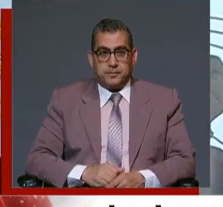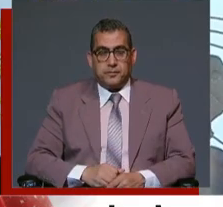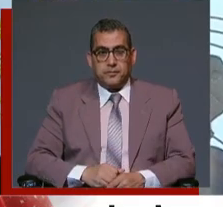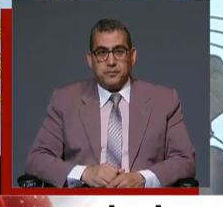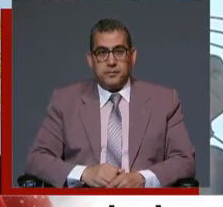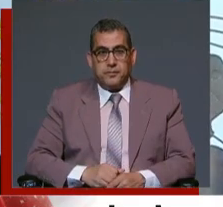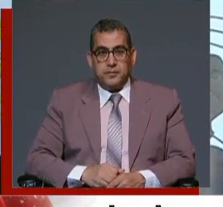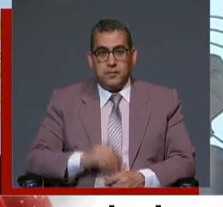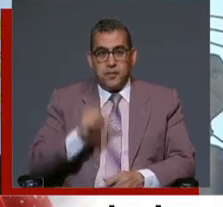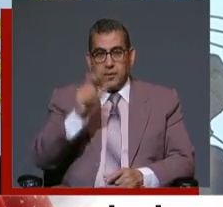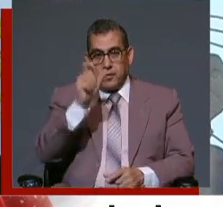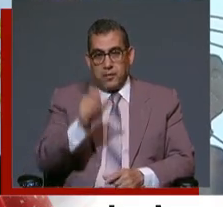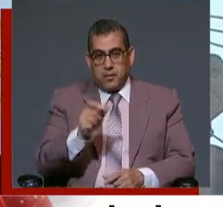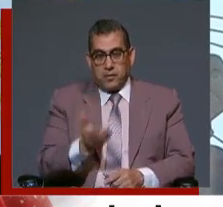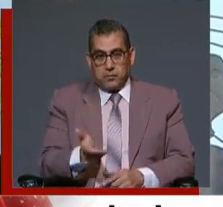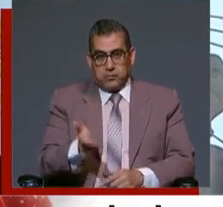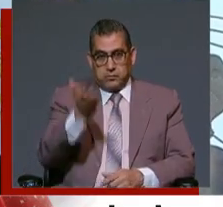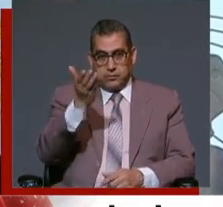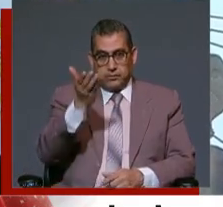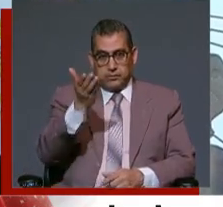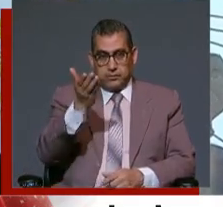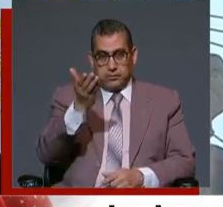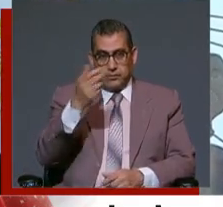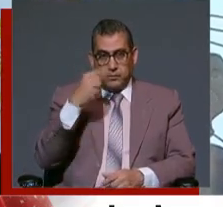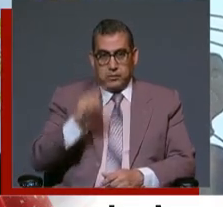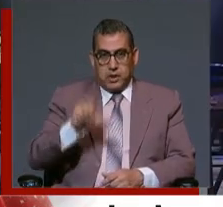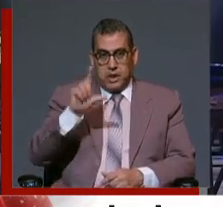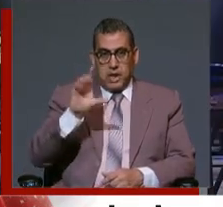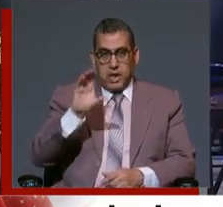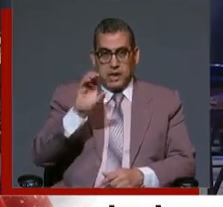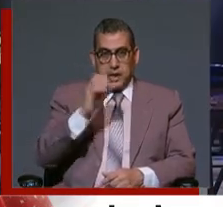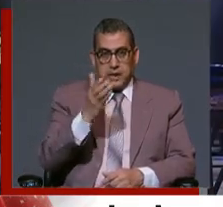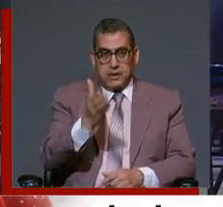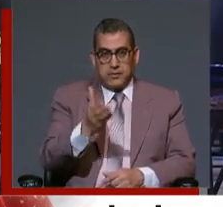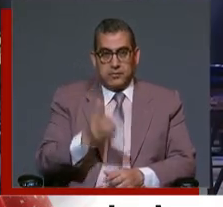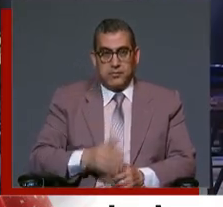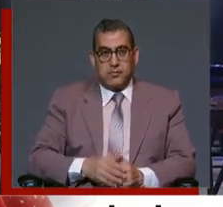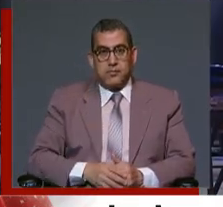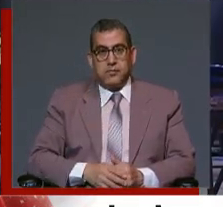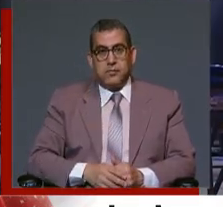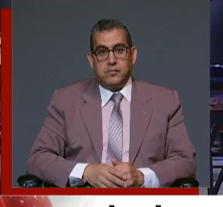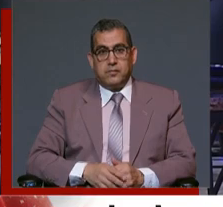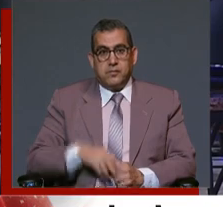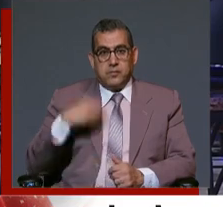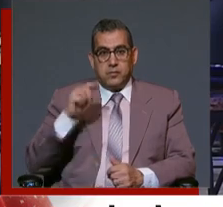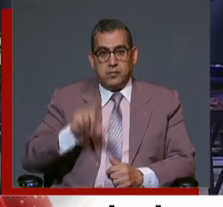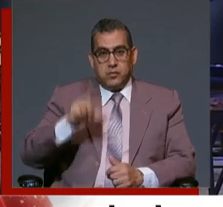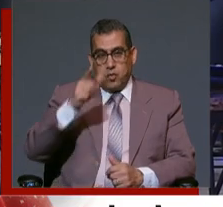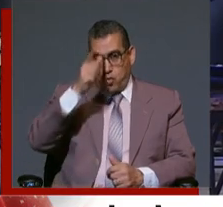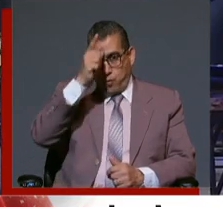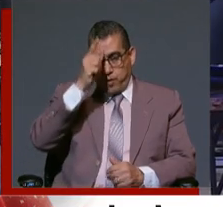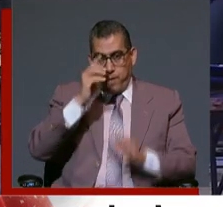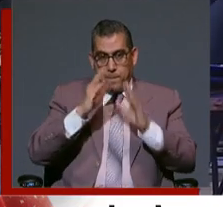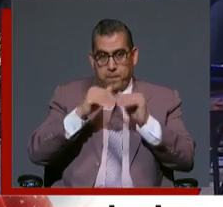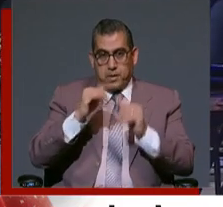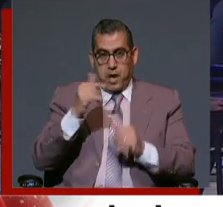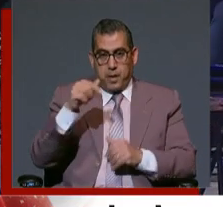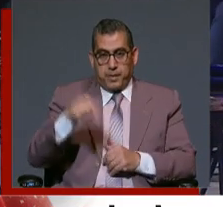صاحب الفخامة السيد عبد الفتاح السيسي رئيس جمهورية مصر